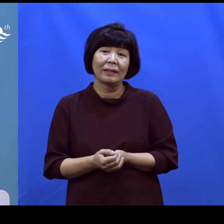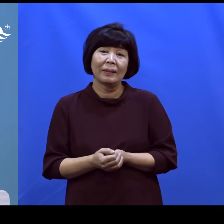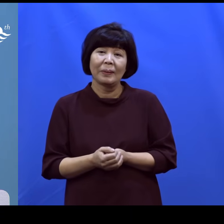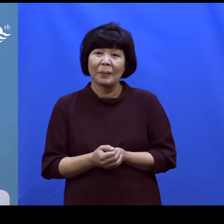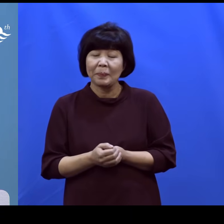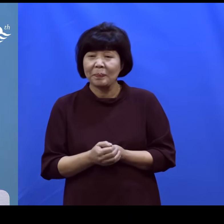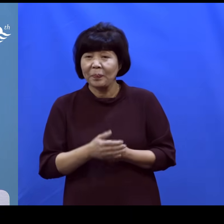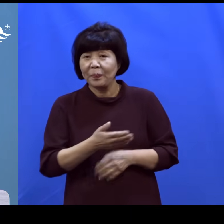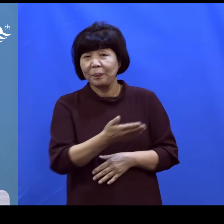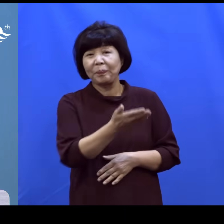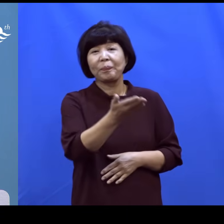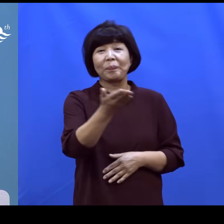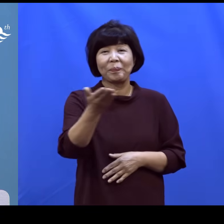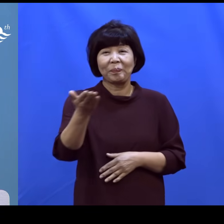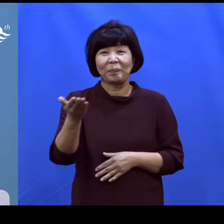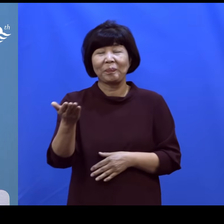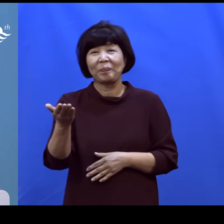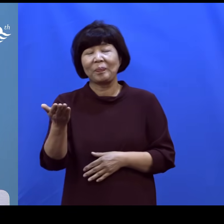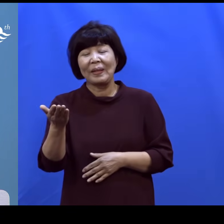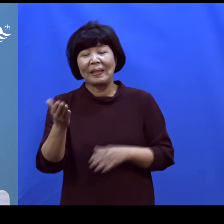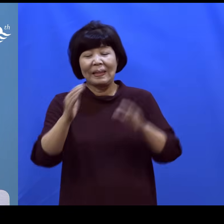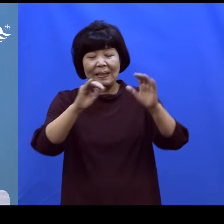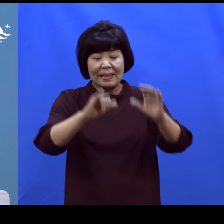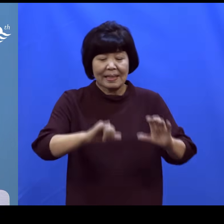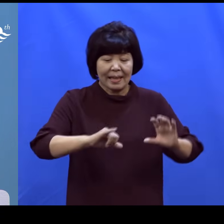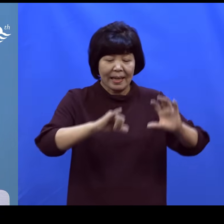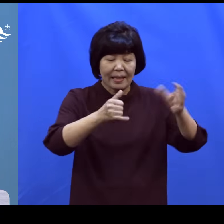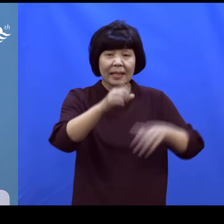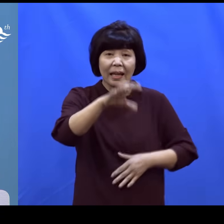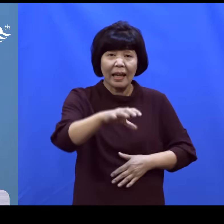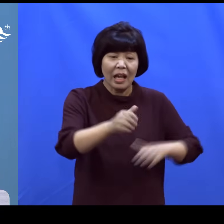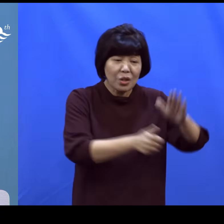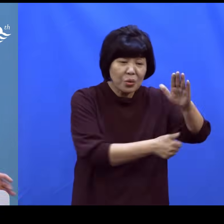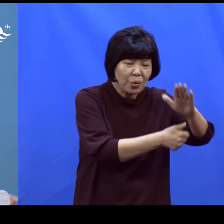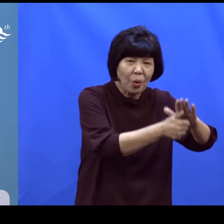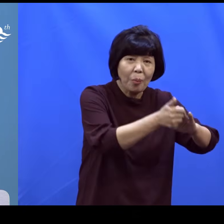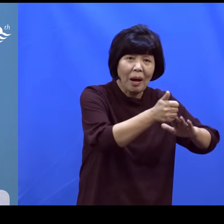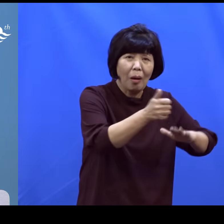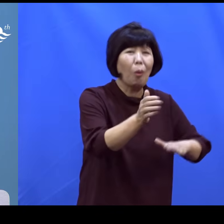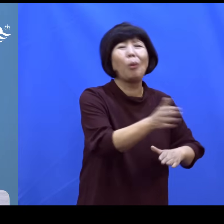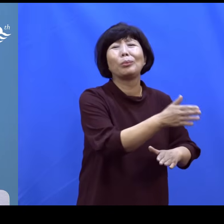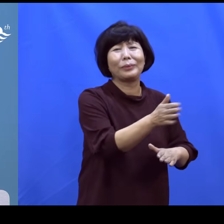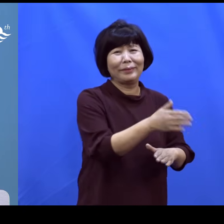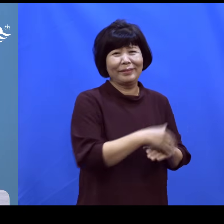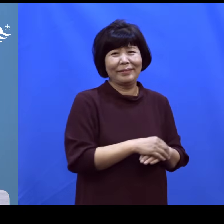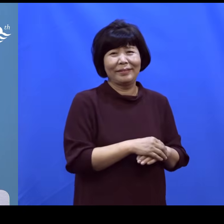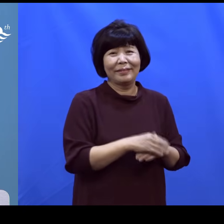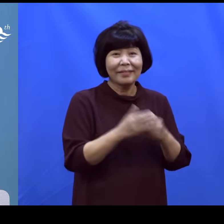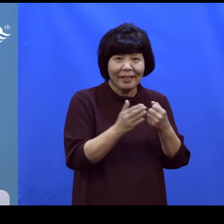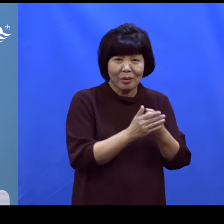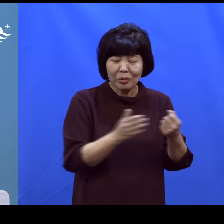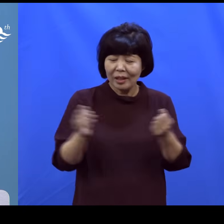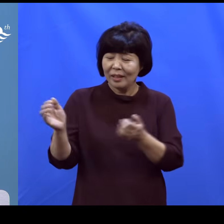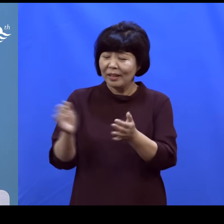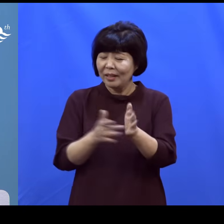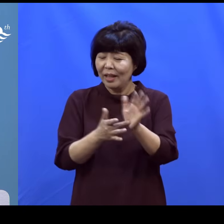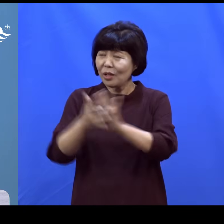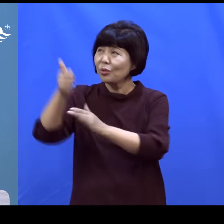그러니까 여러분, 세상에 소망이 있으면 예수 그리스도가 이 땅에 오실 이유가 없죠.